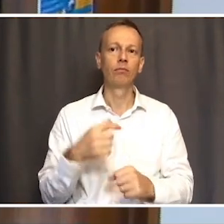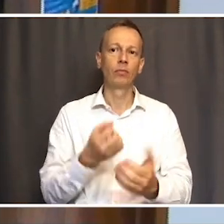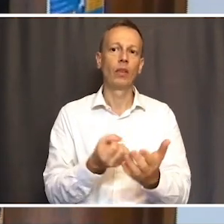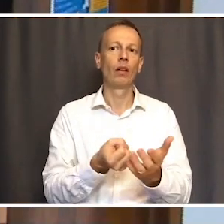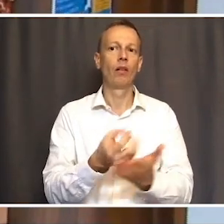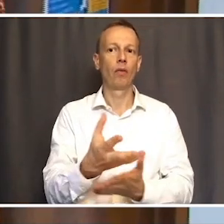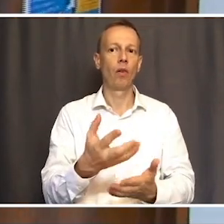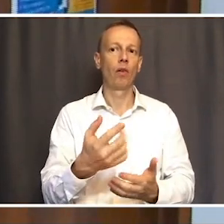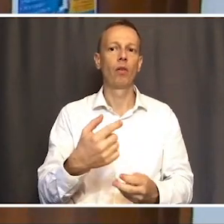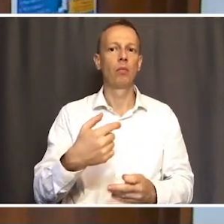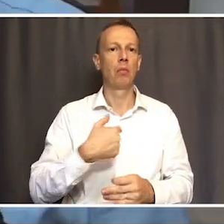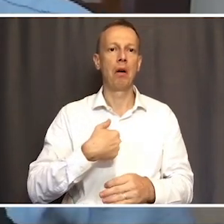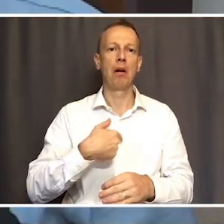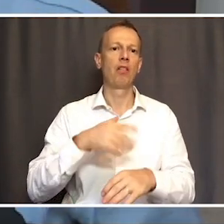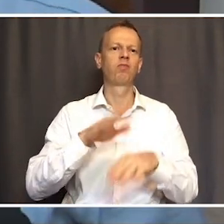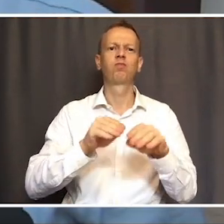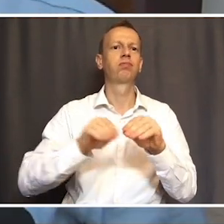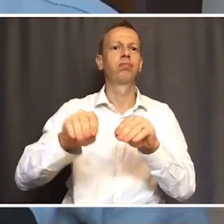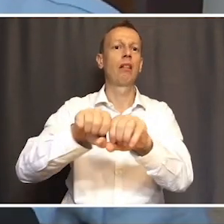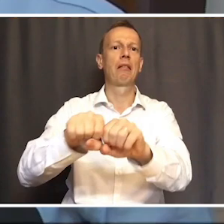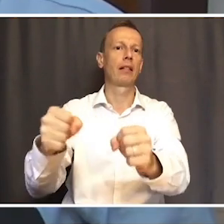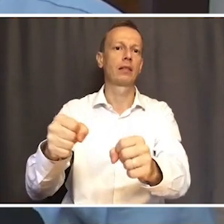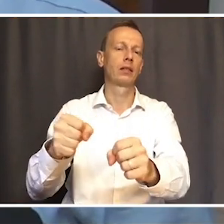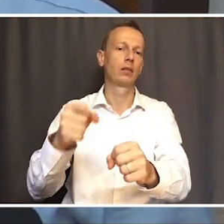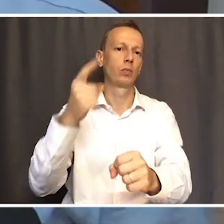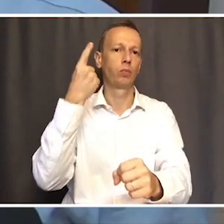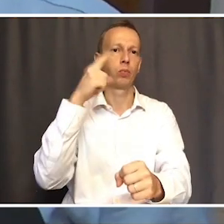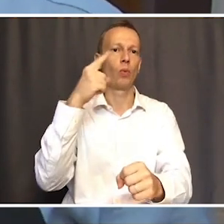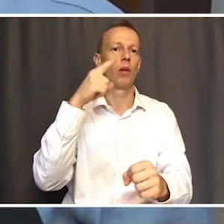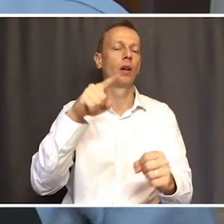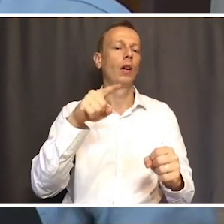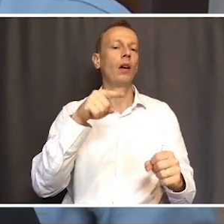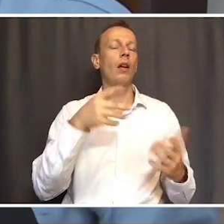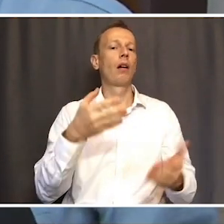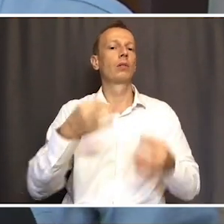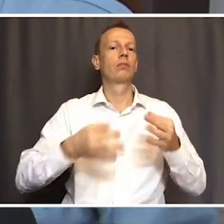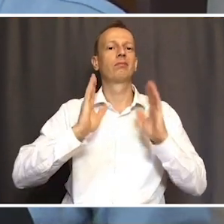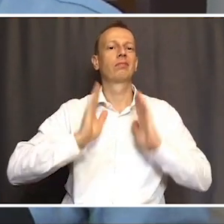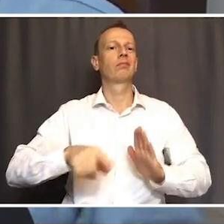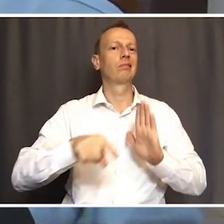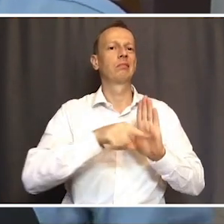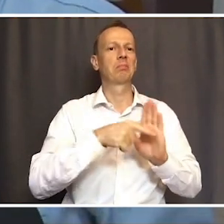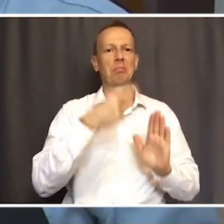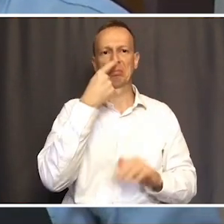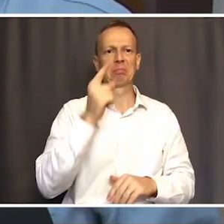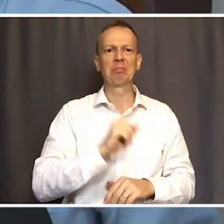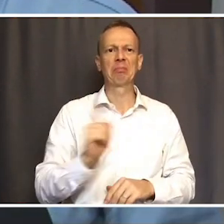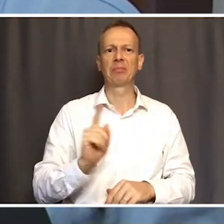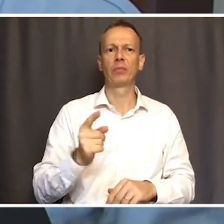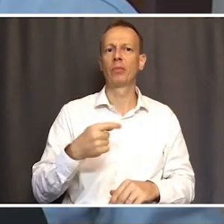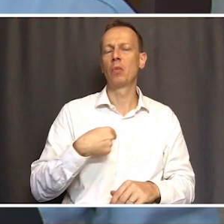Ratigno. Je vous informe que je forme un pourvoi en cassation à l'encontre de l'arrêt rendu